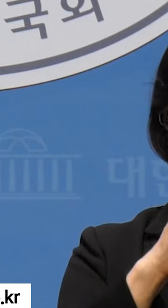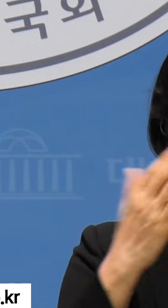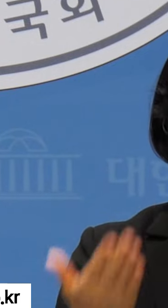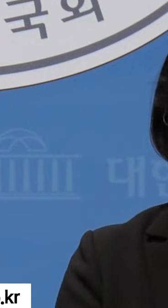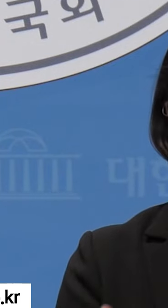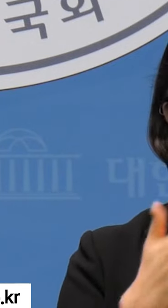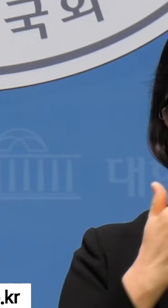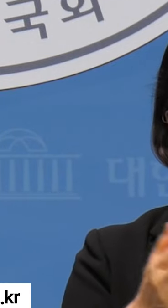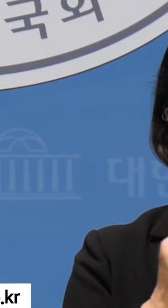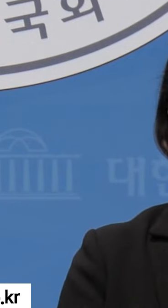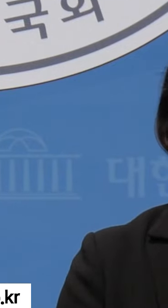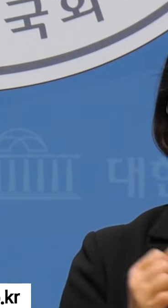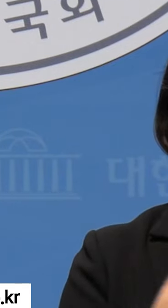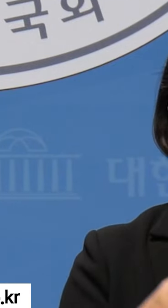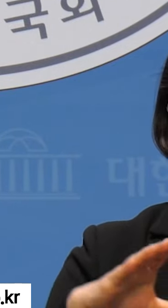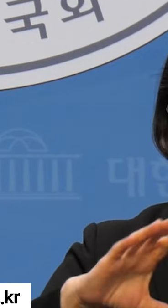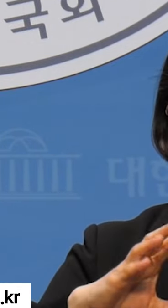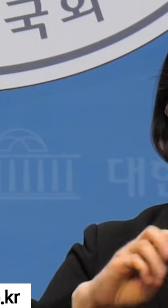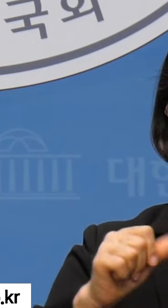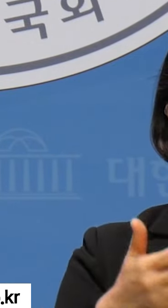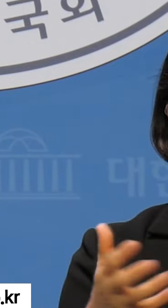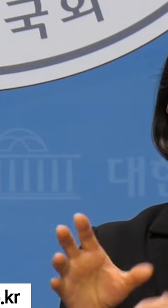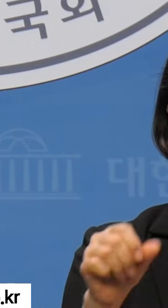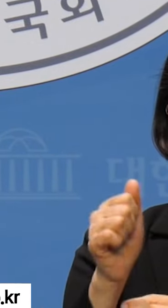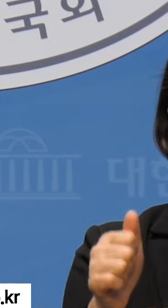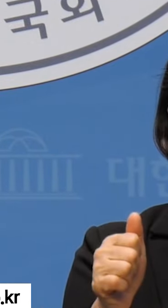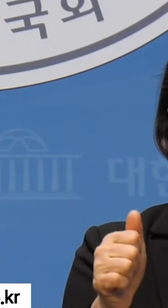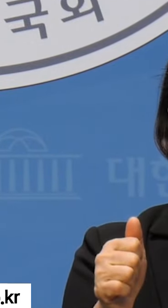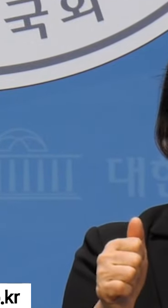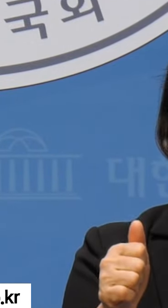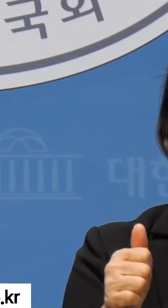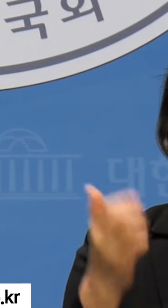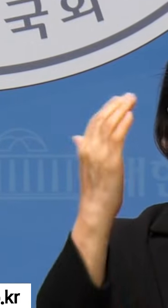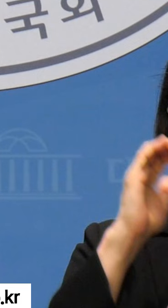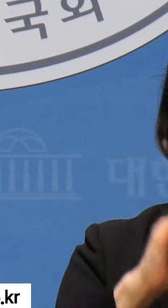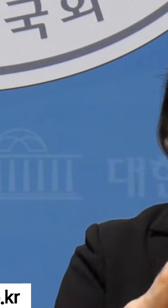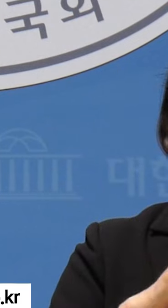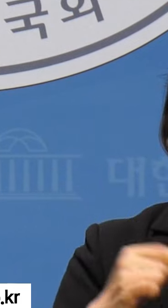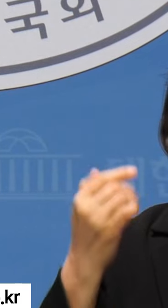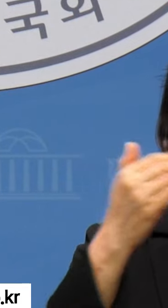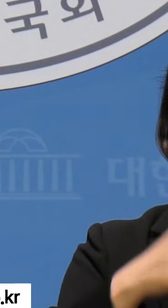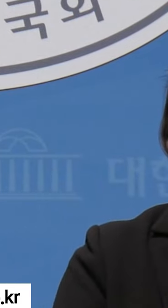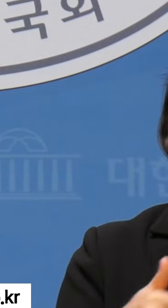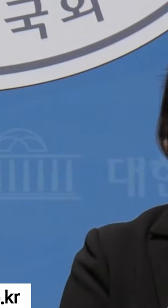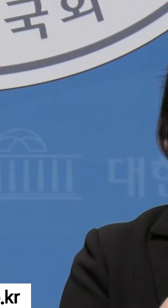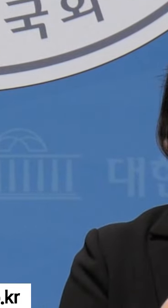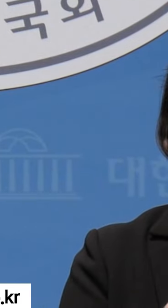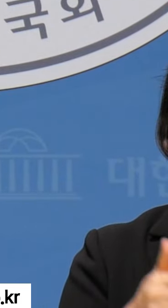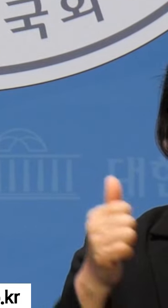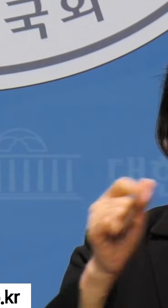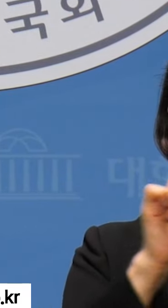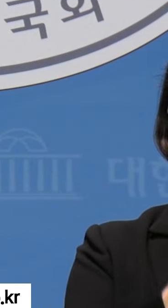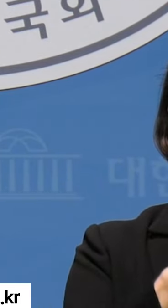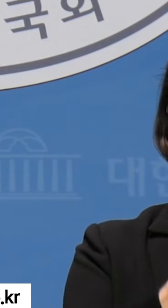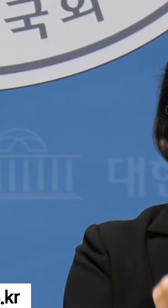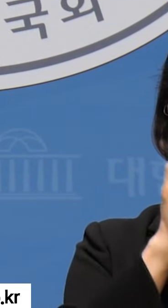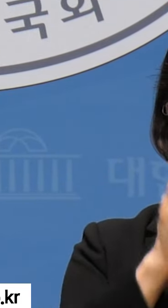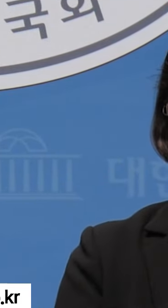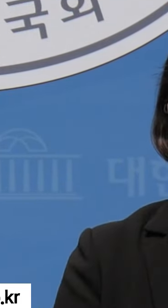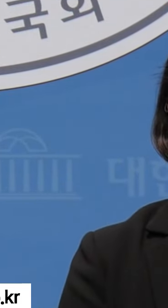인천시장, 서울시장, 국토부 장관, 국토부 대강위원장, 청와대 정책수석들을 수도 없이 만났습니다.